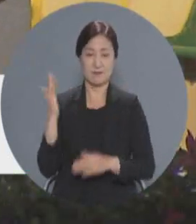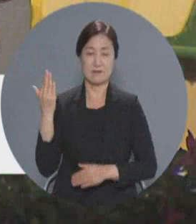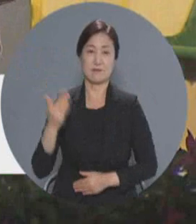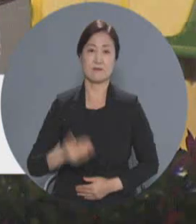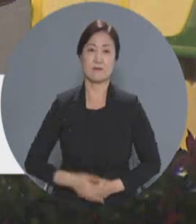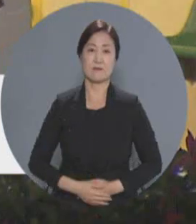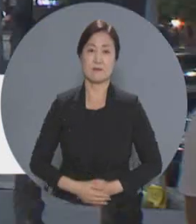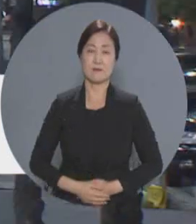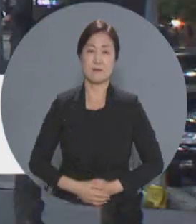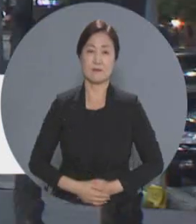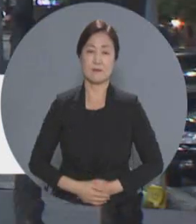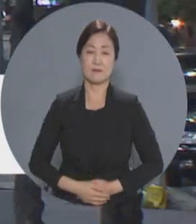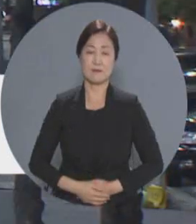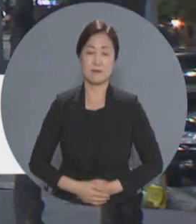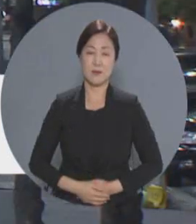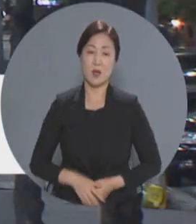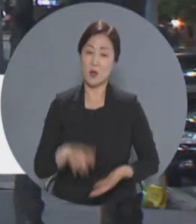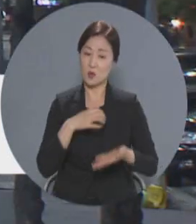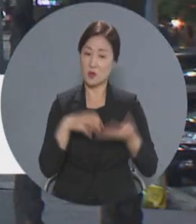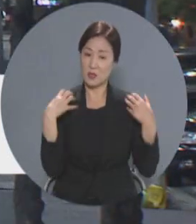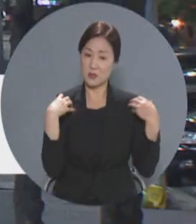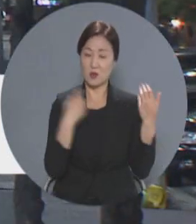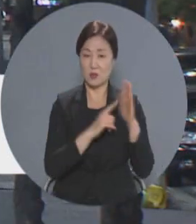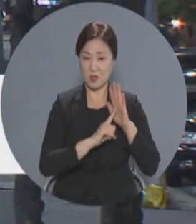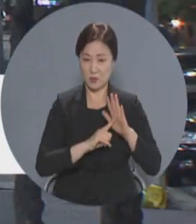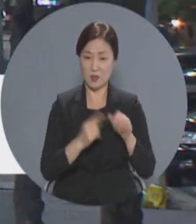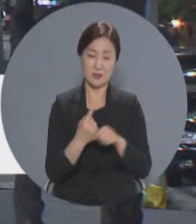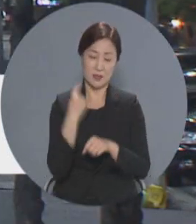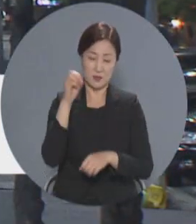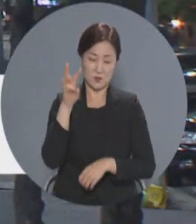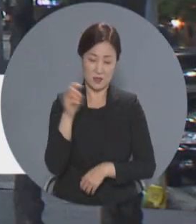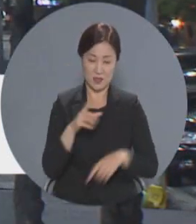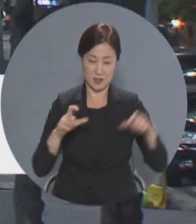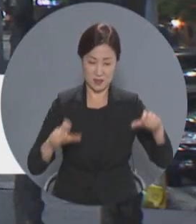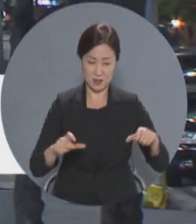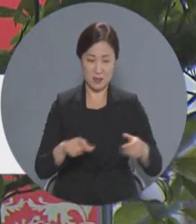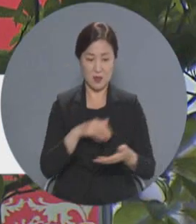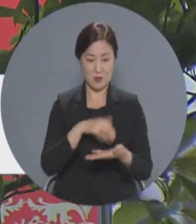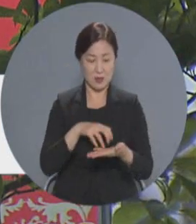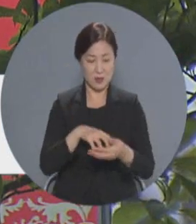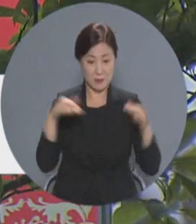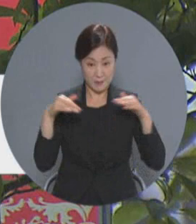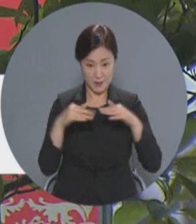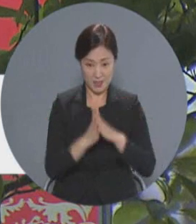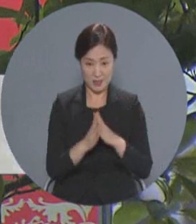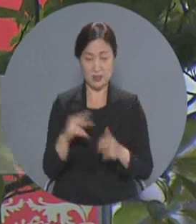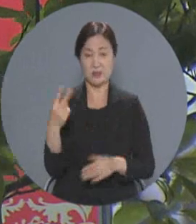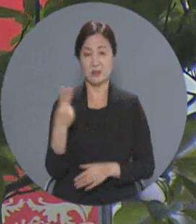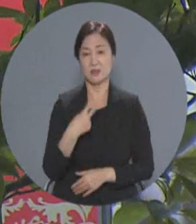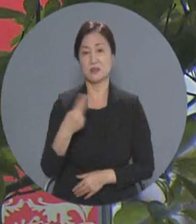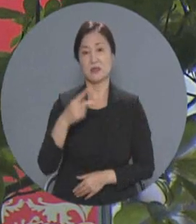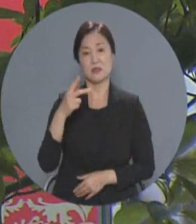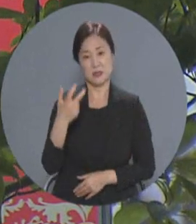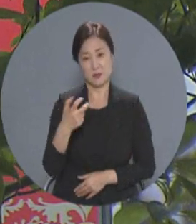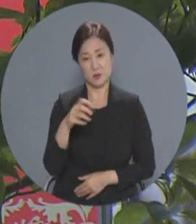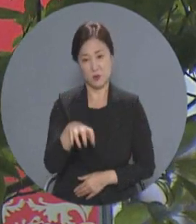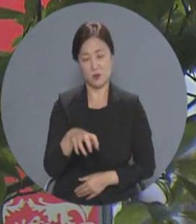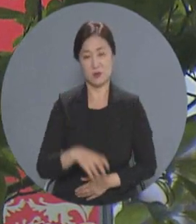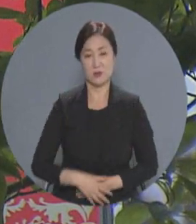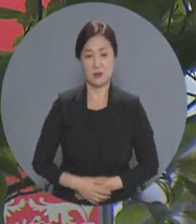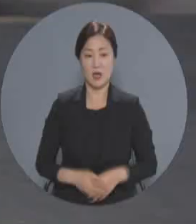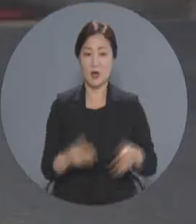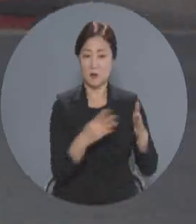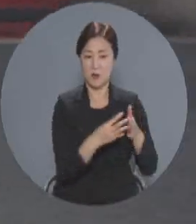확인됐습니다. 한편 통계청이 분석한 지난해 광양 지역 내 전체 폐업수는 모두 2,278개소로